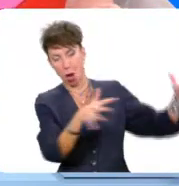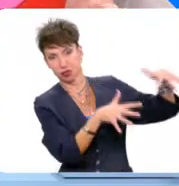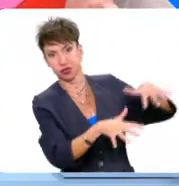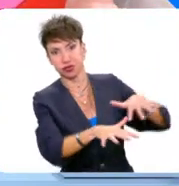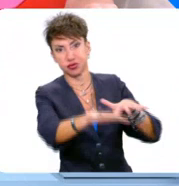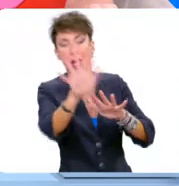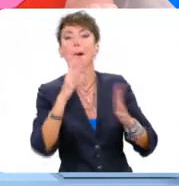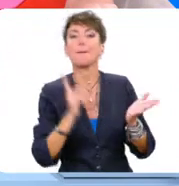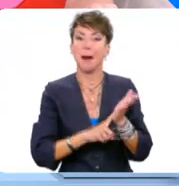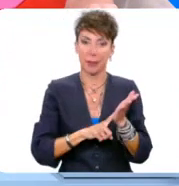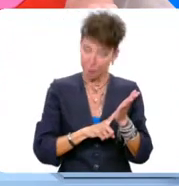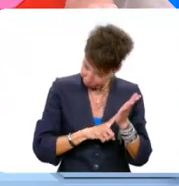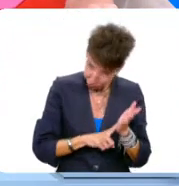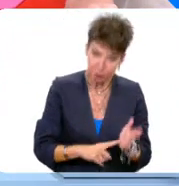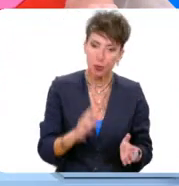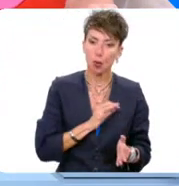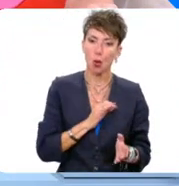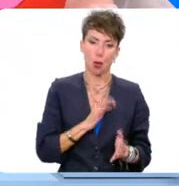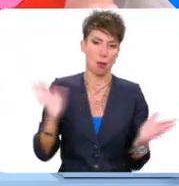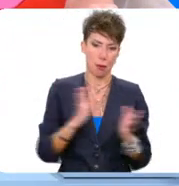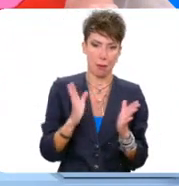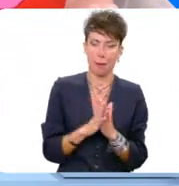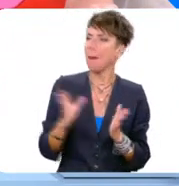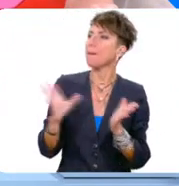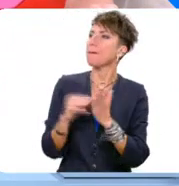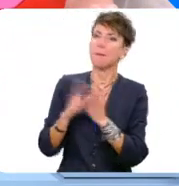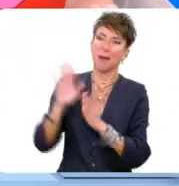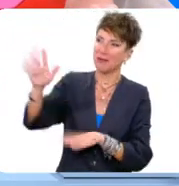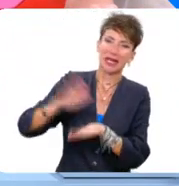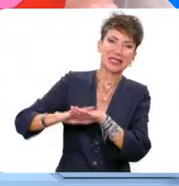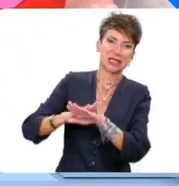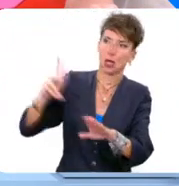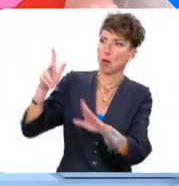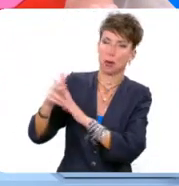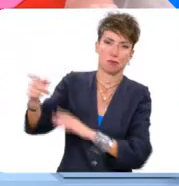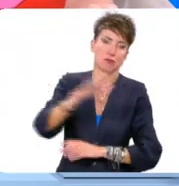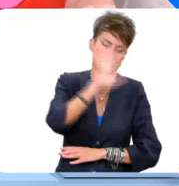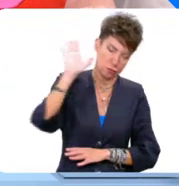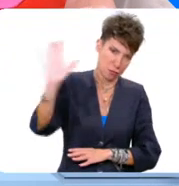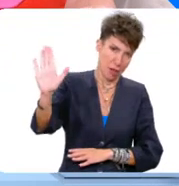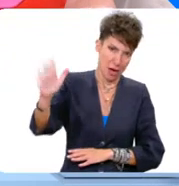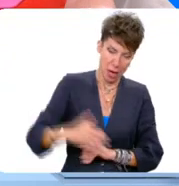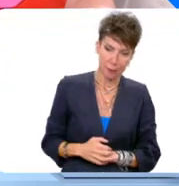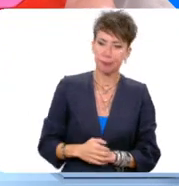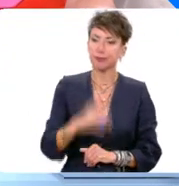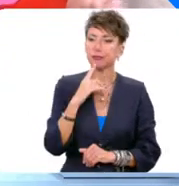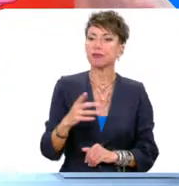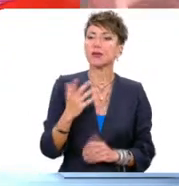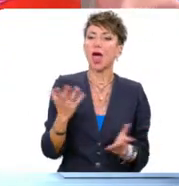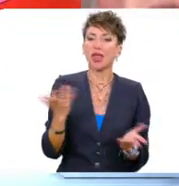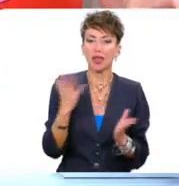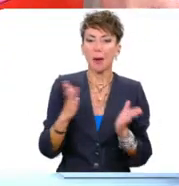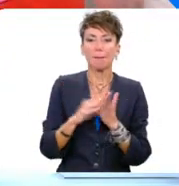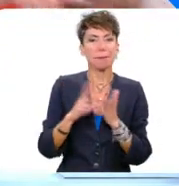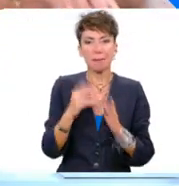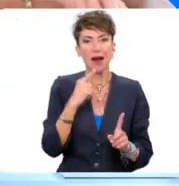σγ μισό λεπτό αν ο δήμαρχος δεν έχει εμπειρία γιατί είναι νεοεκλεγέντα αν δηλαδή αυτό είχε γίνει πρώτη νεο εκλογής είχε